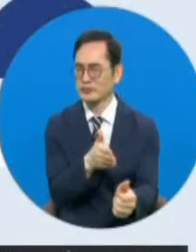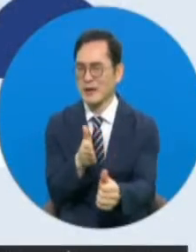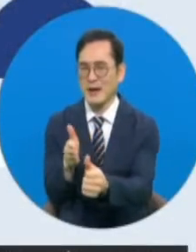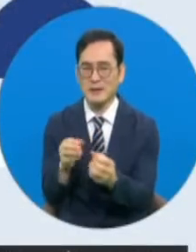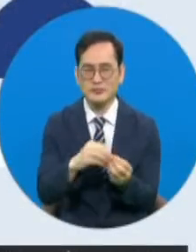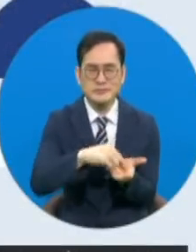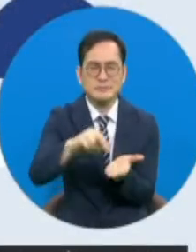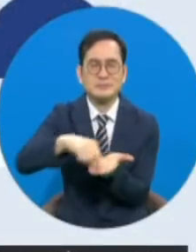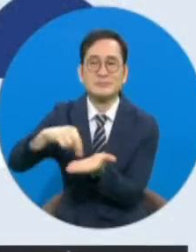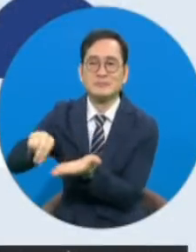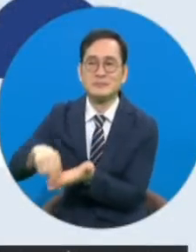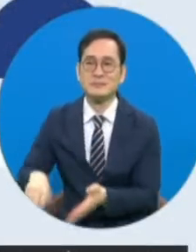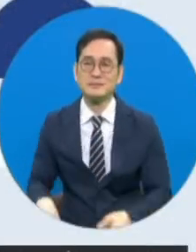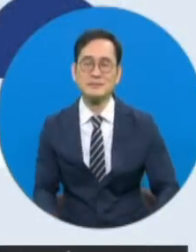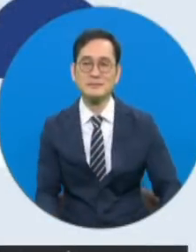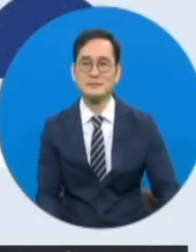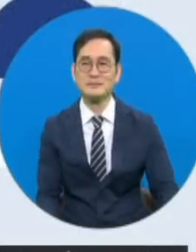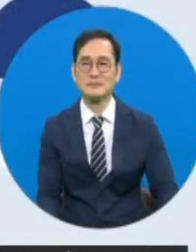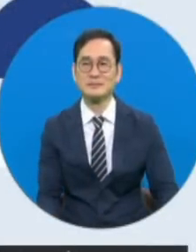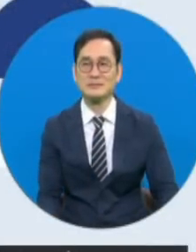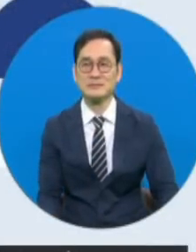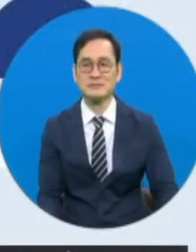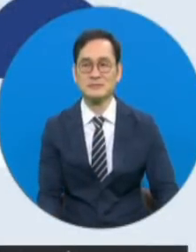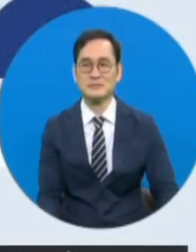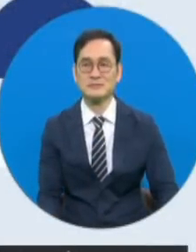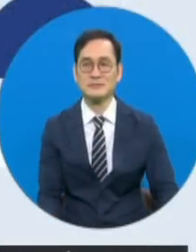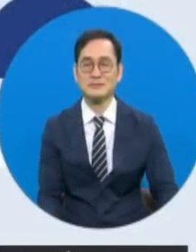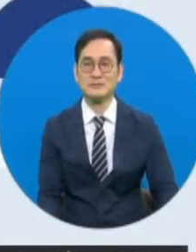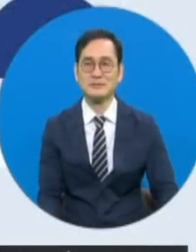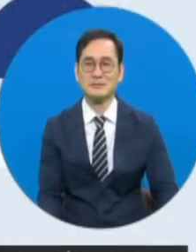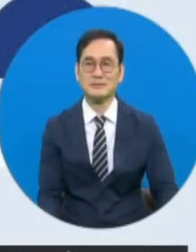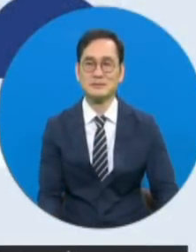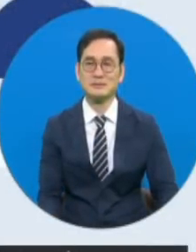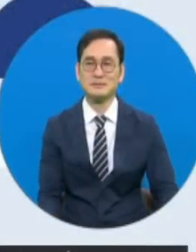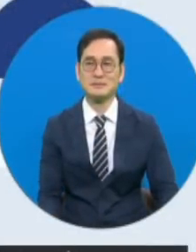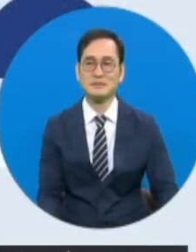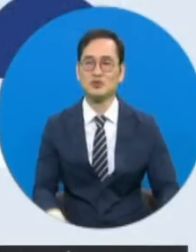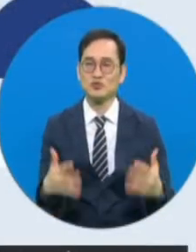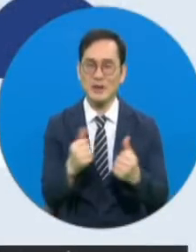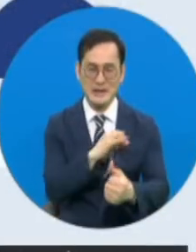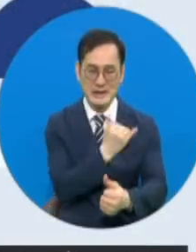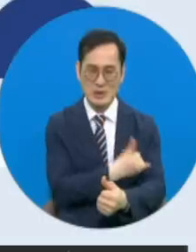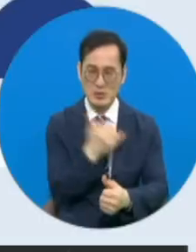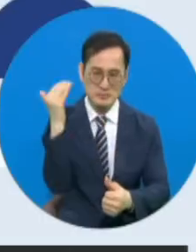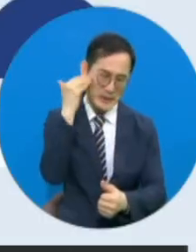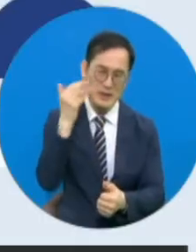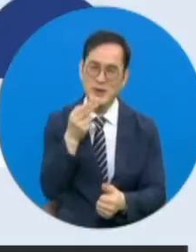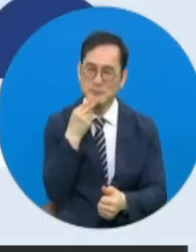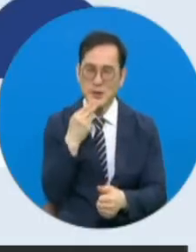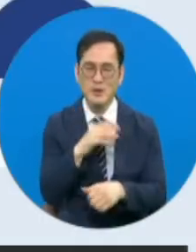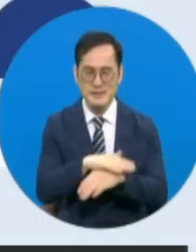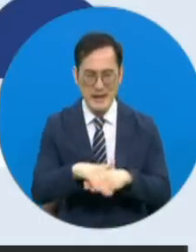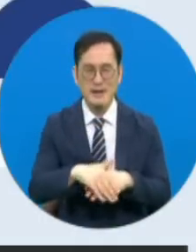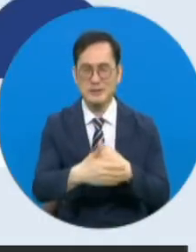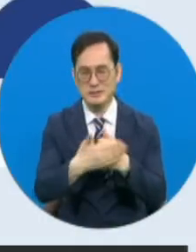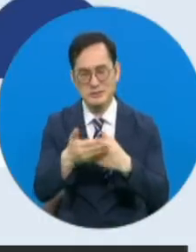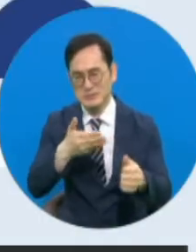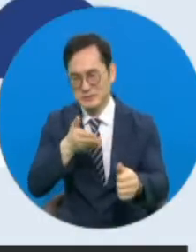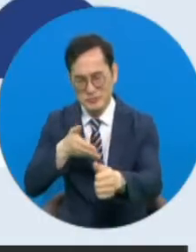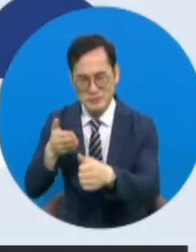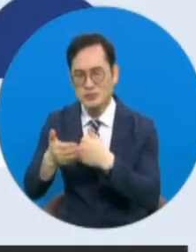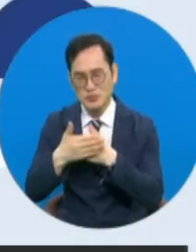대한민국 한 사람이죠 국회의원으로서 검찰 폭주 견제 인권기본권 침해되지 않도록 살펴 주시기 바란다 민주당 의원들에게 서한을